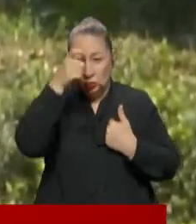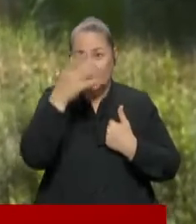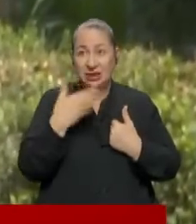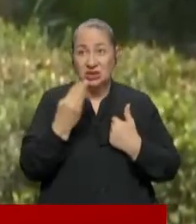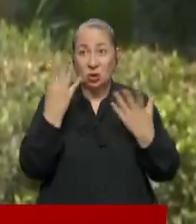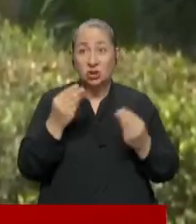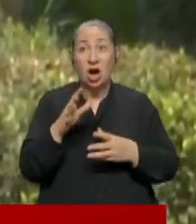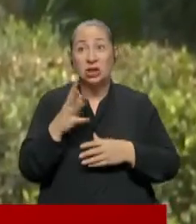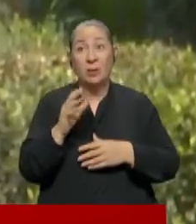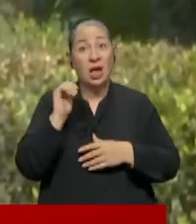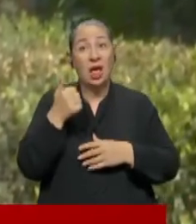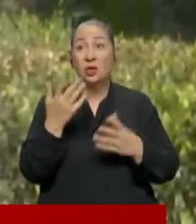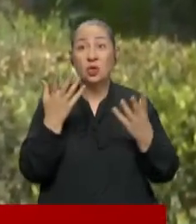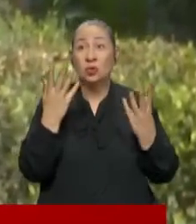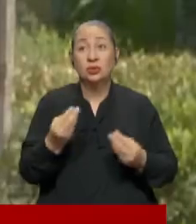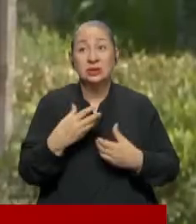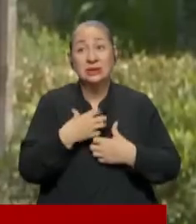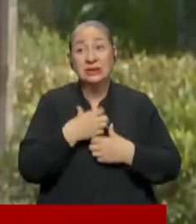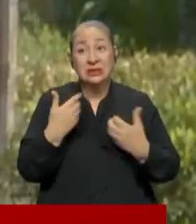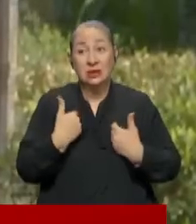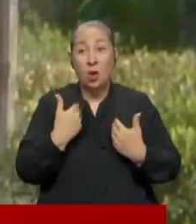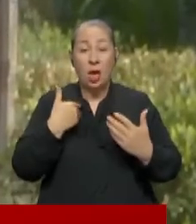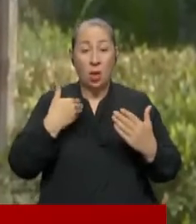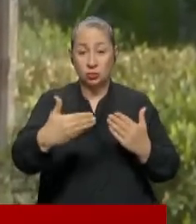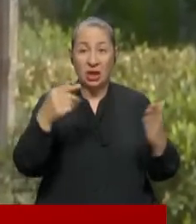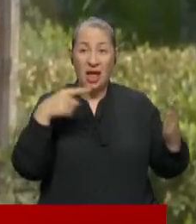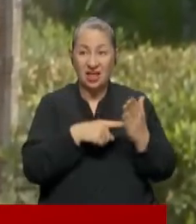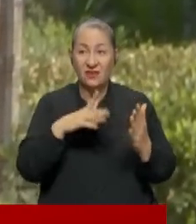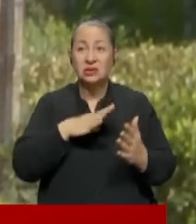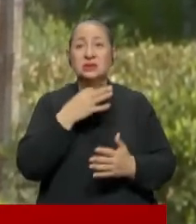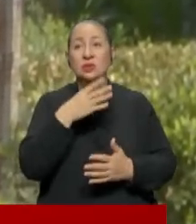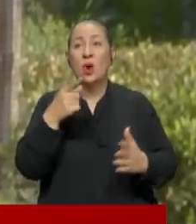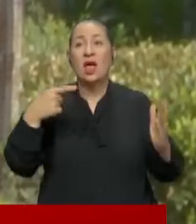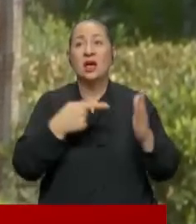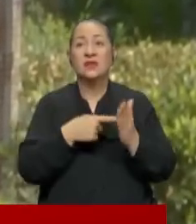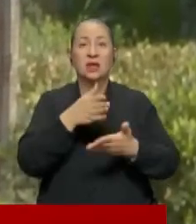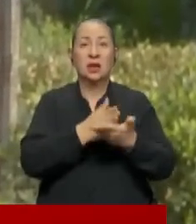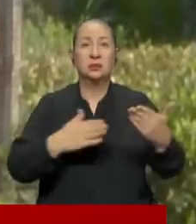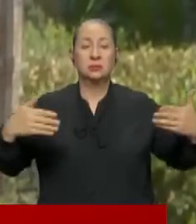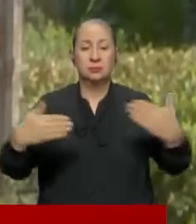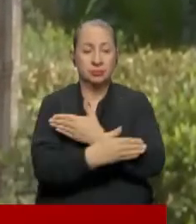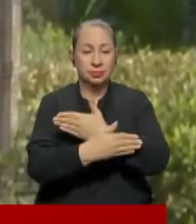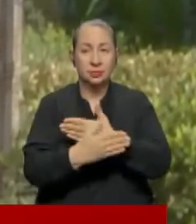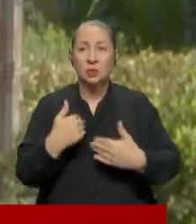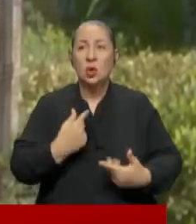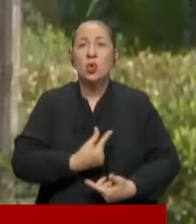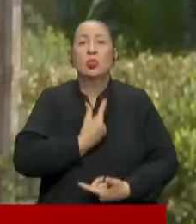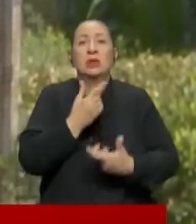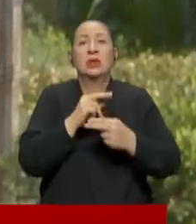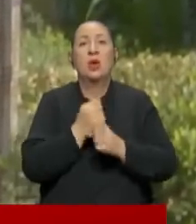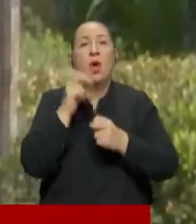gençleri olarak acaba yarın ne olacak derdindeyiz. Önümüze bir hedef koyuyoruz ama sağ olsunlar o hedefimizi yarı yolda kesiyorlar, ümitlerimizi kırıyorlar.